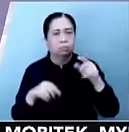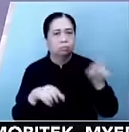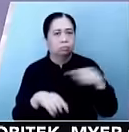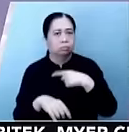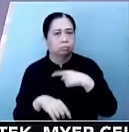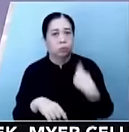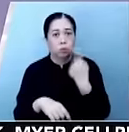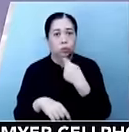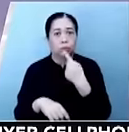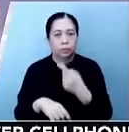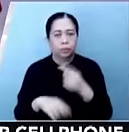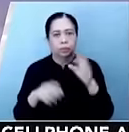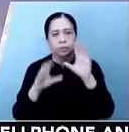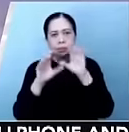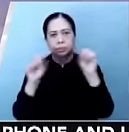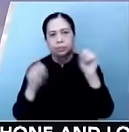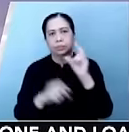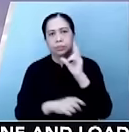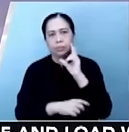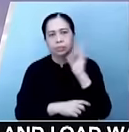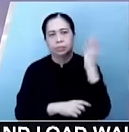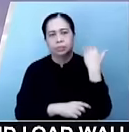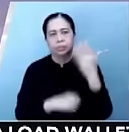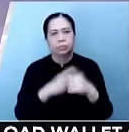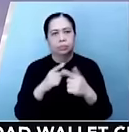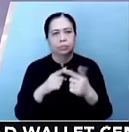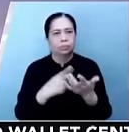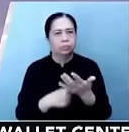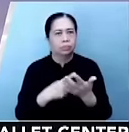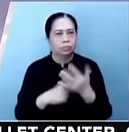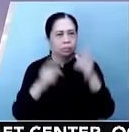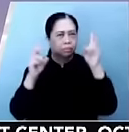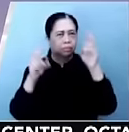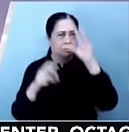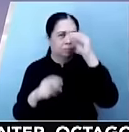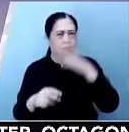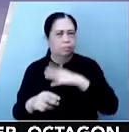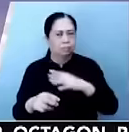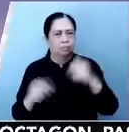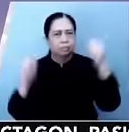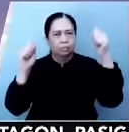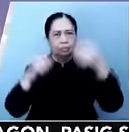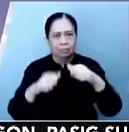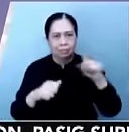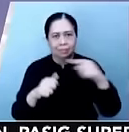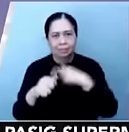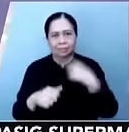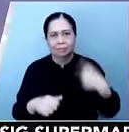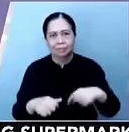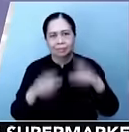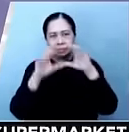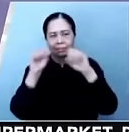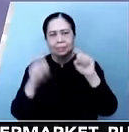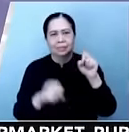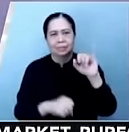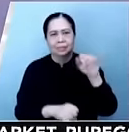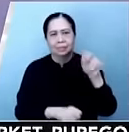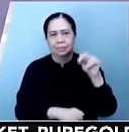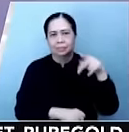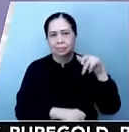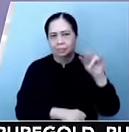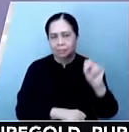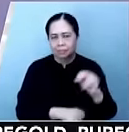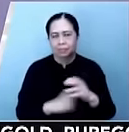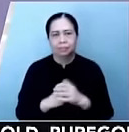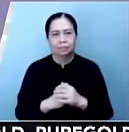Rodrigo Duterte. Yan ay nang talakayin niyang gentleman's agreement nila ni Chinese President Xi Jinping.